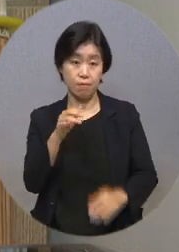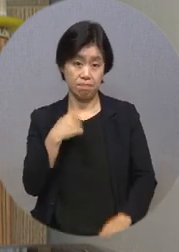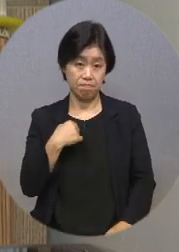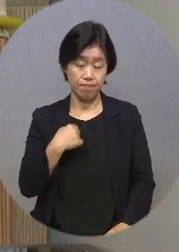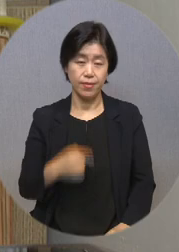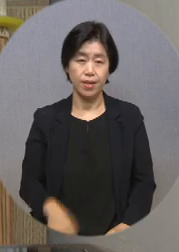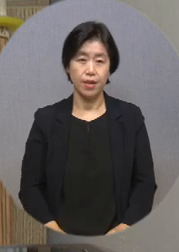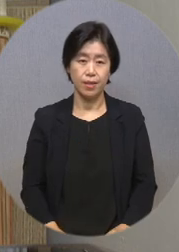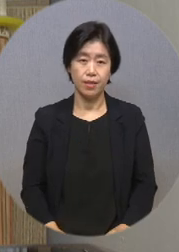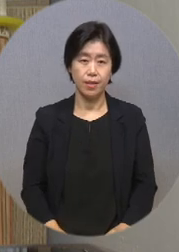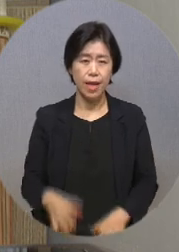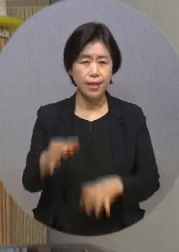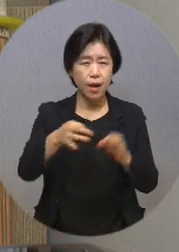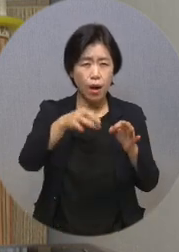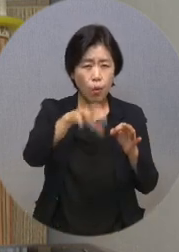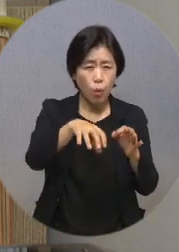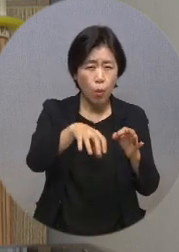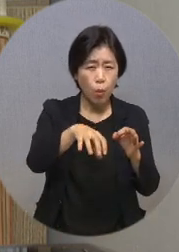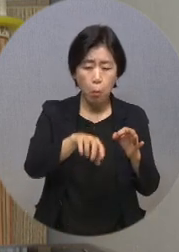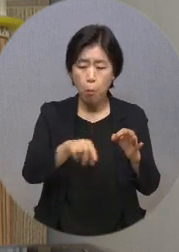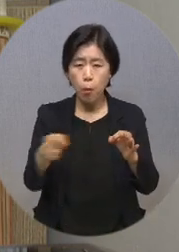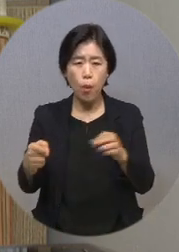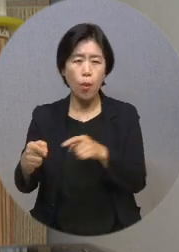지역에 허름한 그 컨테이너